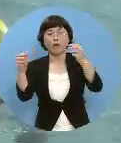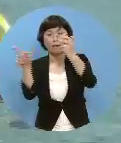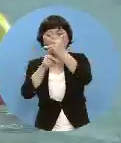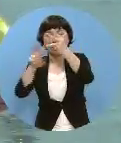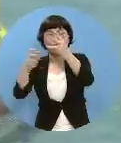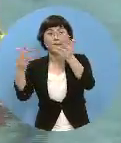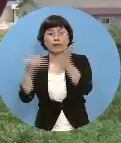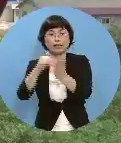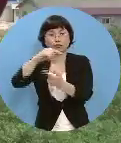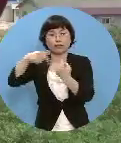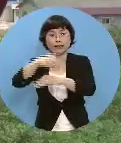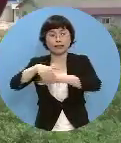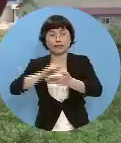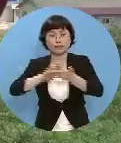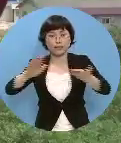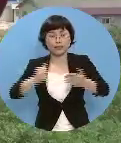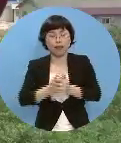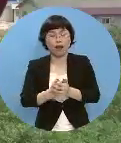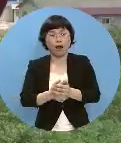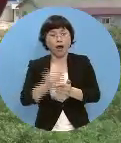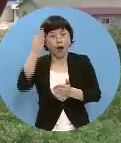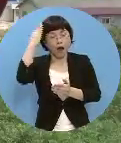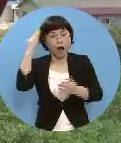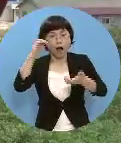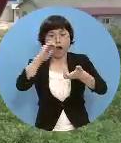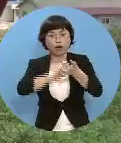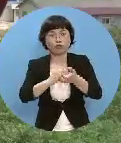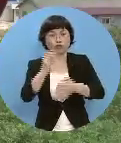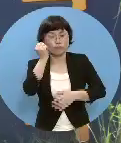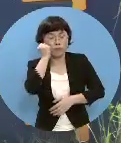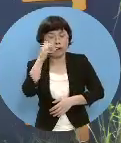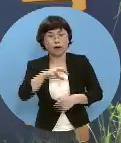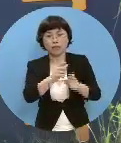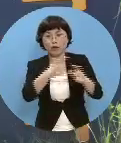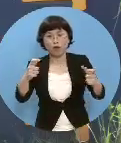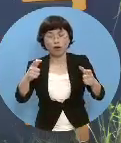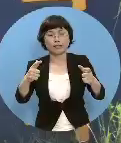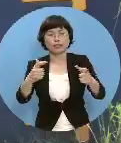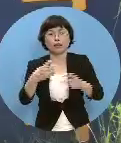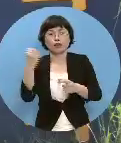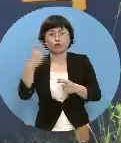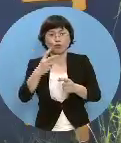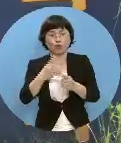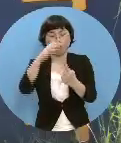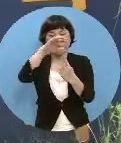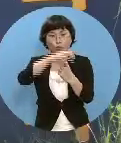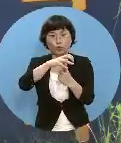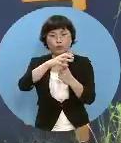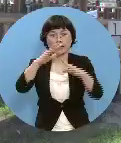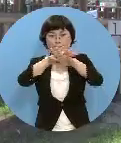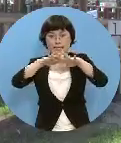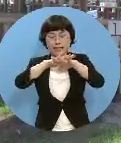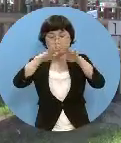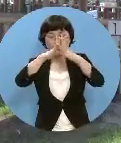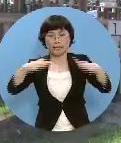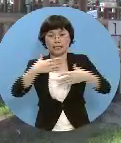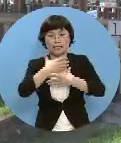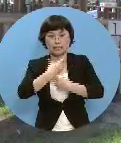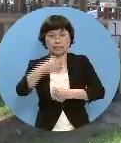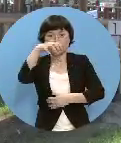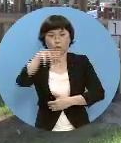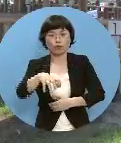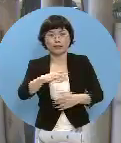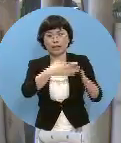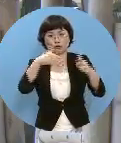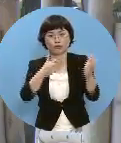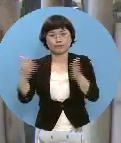운영됩니다. 외달도에는 한옥 민박과 마을 민박 등 숙박시설을 비롯해 원두막과 그늘막 등